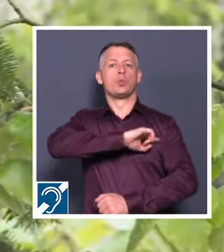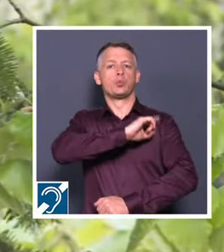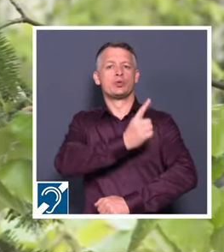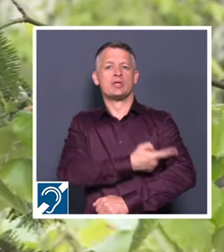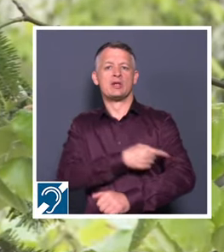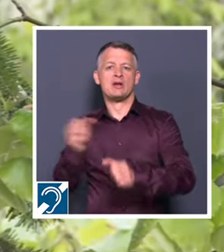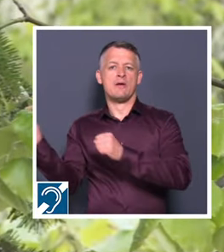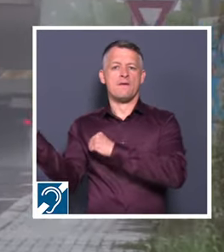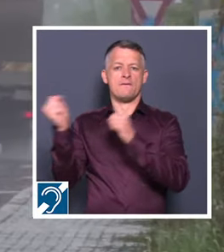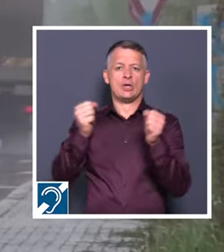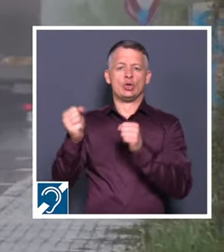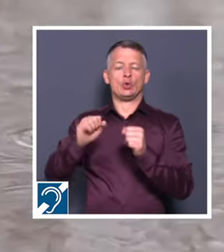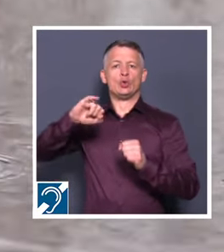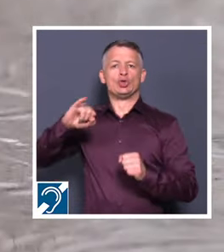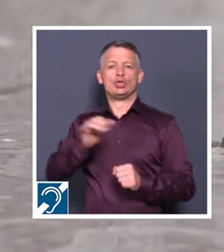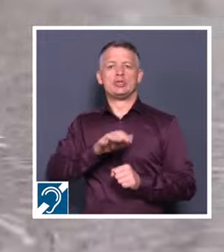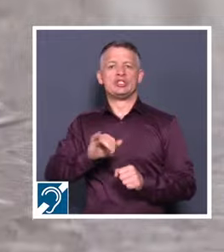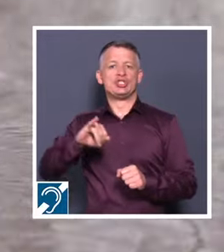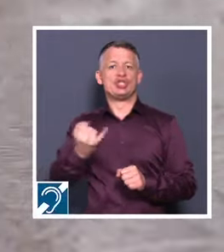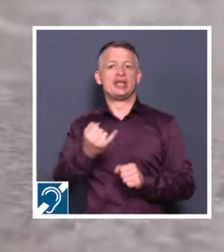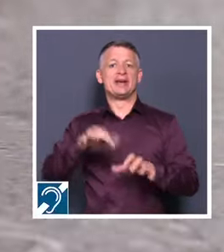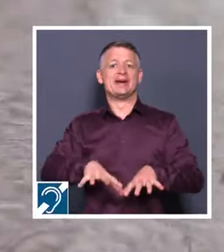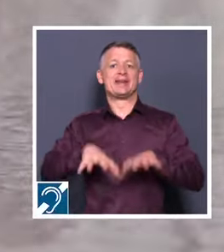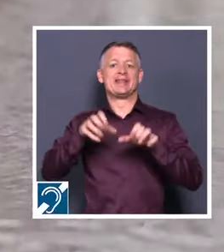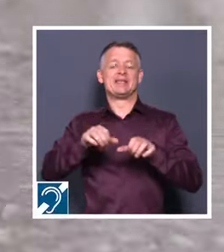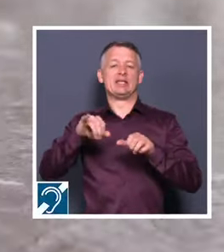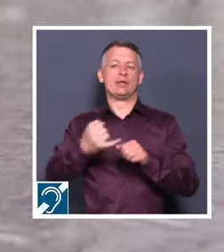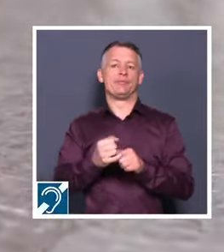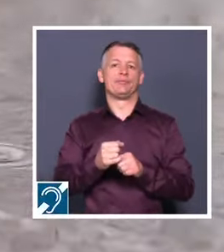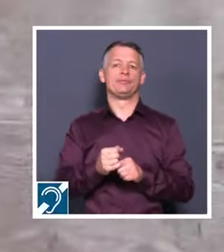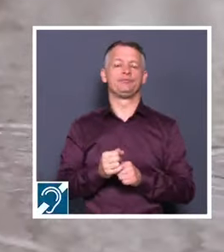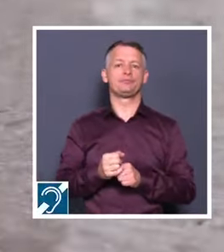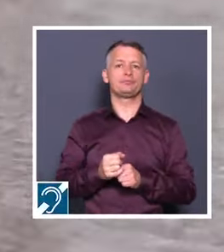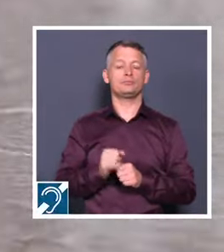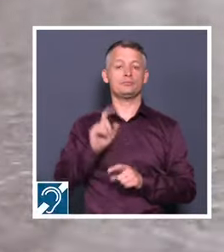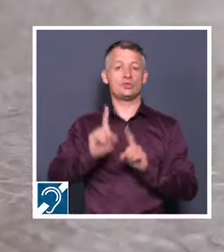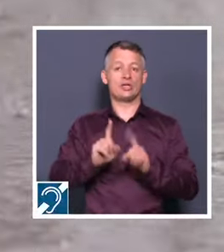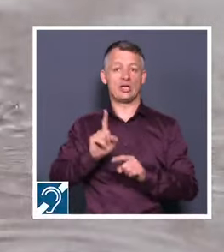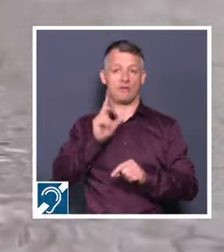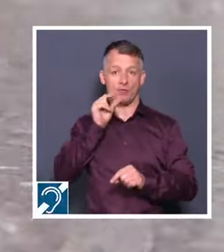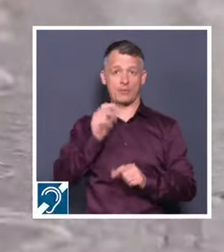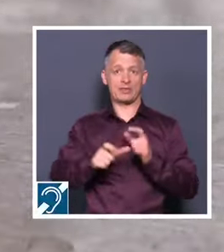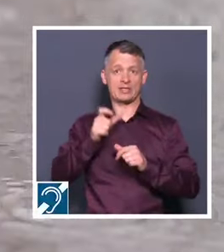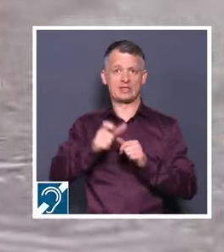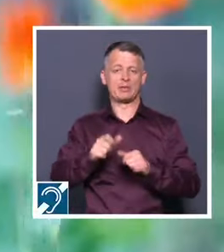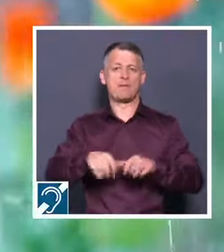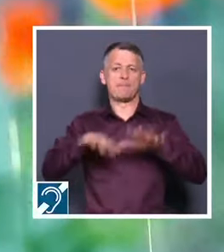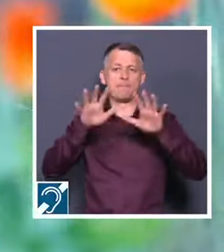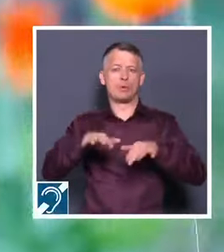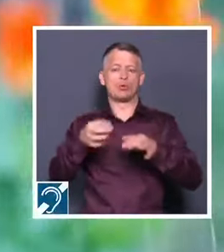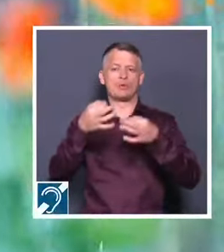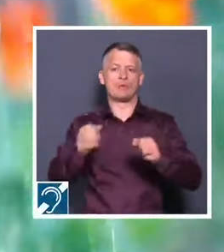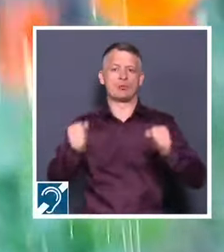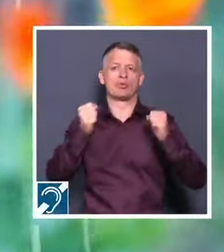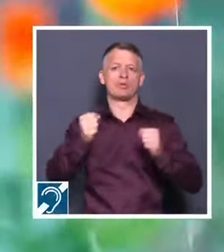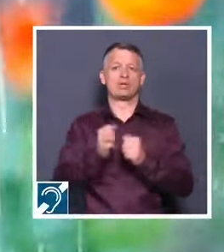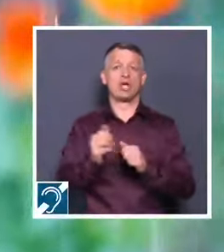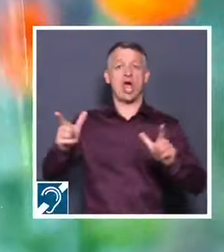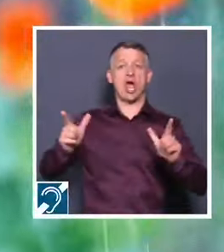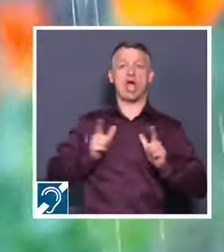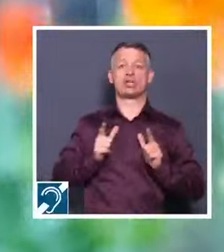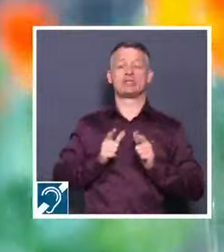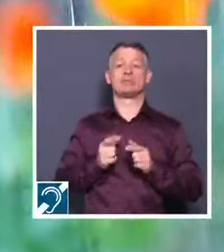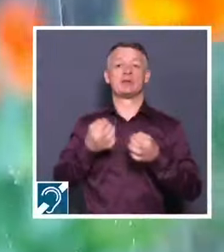vântului, iar izolat prin grindină și vijelii. Și pentru că vorbeam despre averse, ce vor fi și torențiale, așteptăm